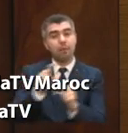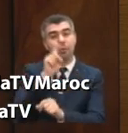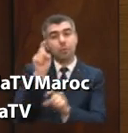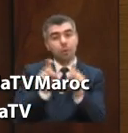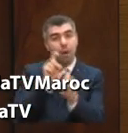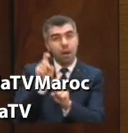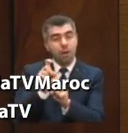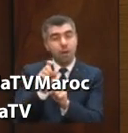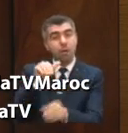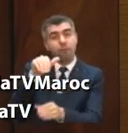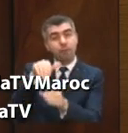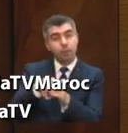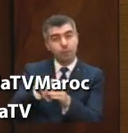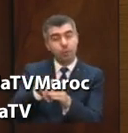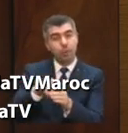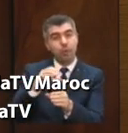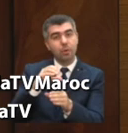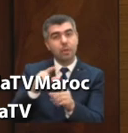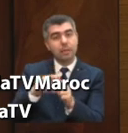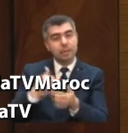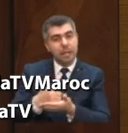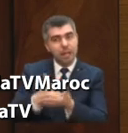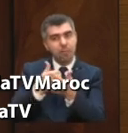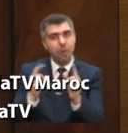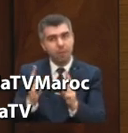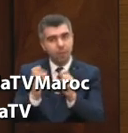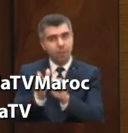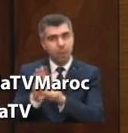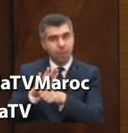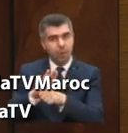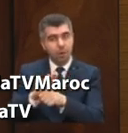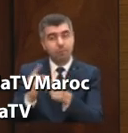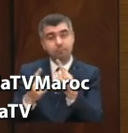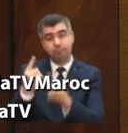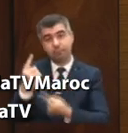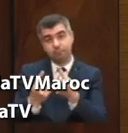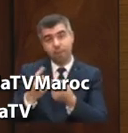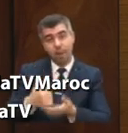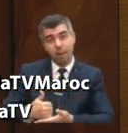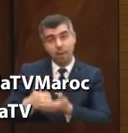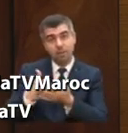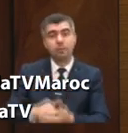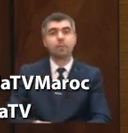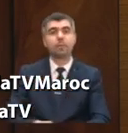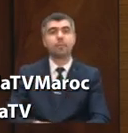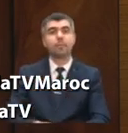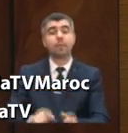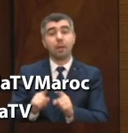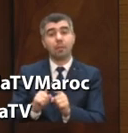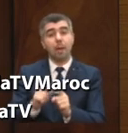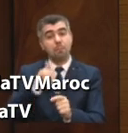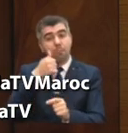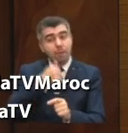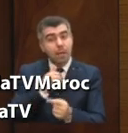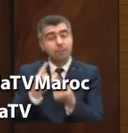التضامن على معالجة كل هذه الأعطاب والمشاكل، ومدى قدرة تحصيل مالية هذا الصندوق من أي غش